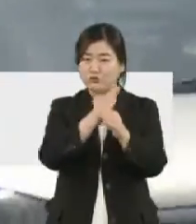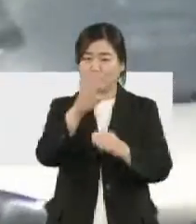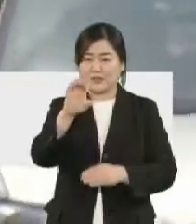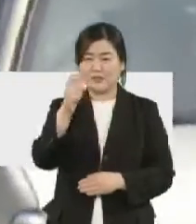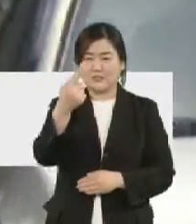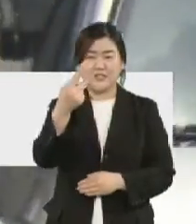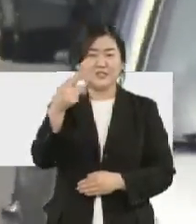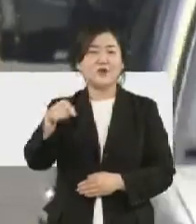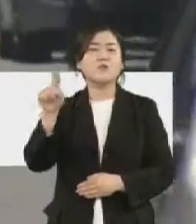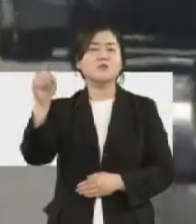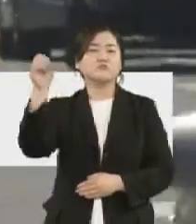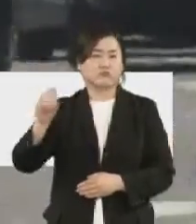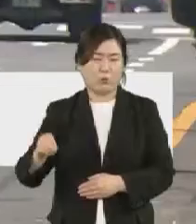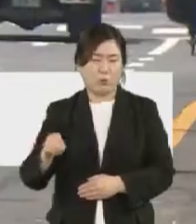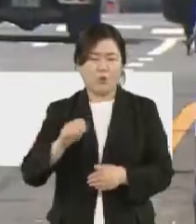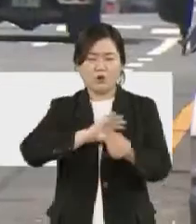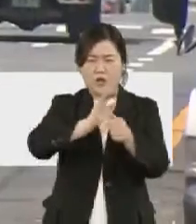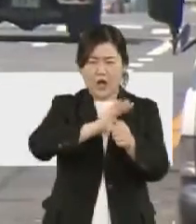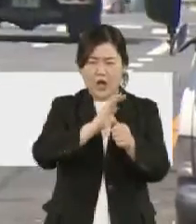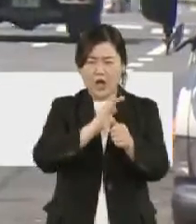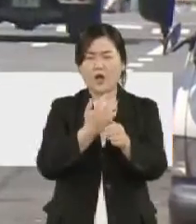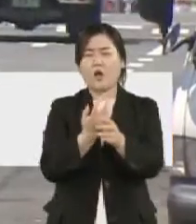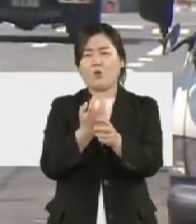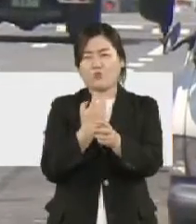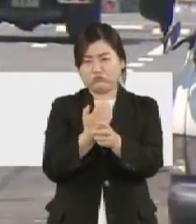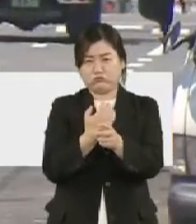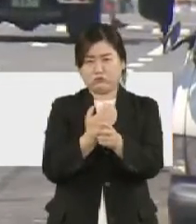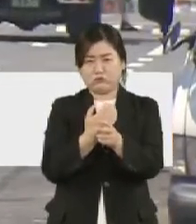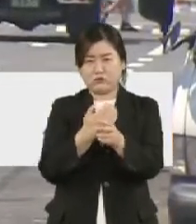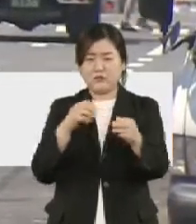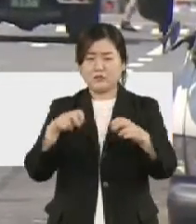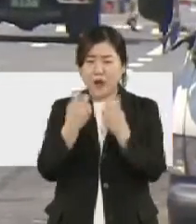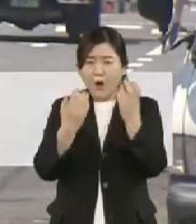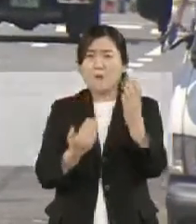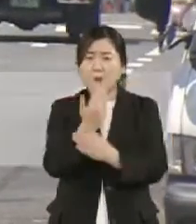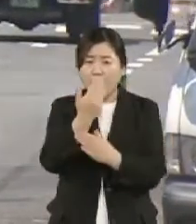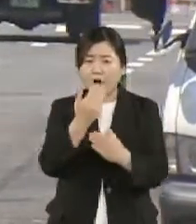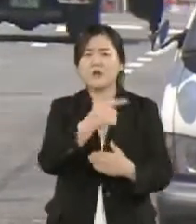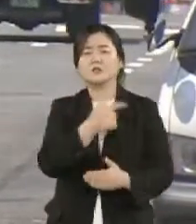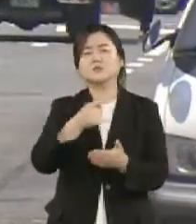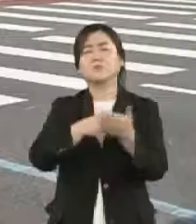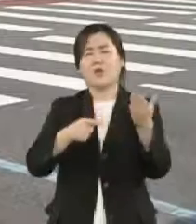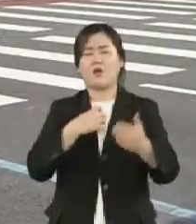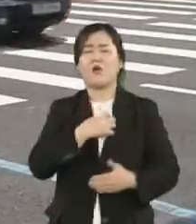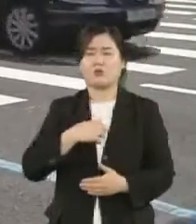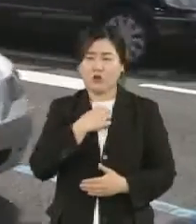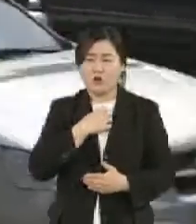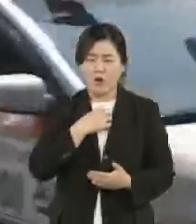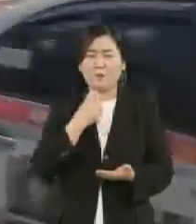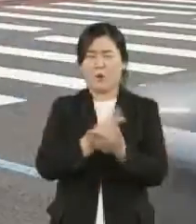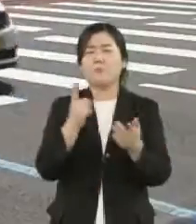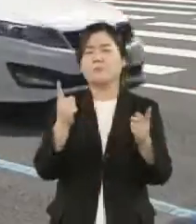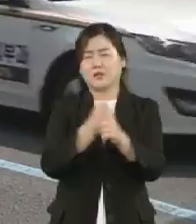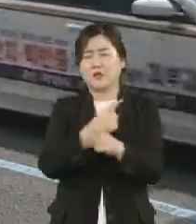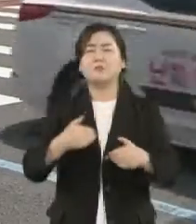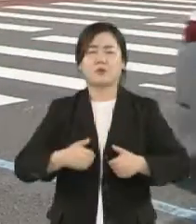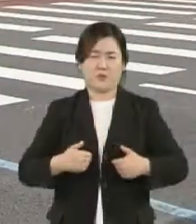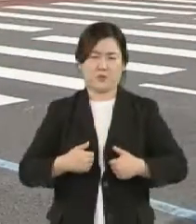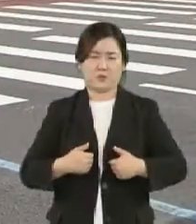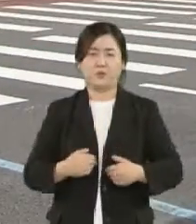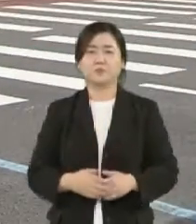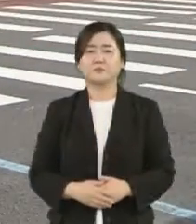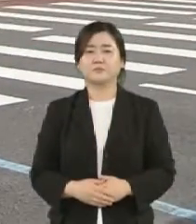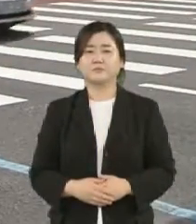42.1% 가 승합차와 화물차 로 나타나 사고 발생시 큰 피해가 우려돼 법 개정의 필요성이